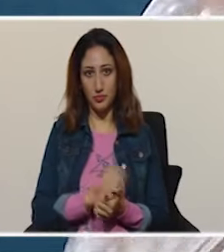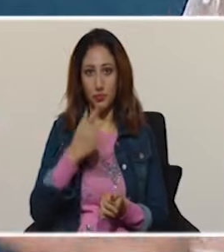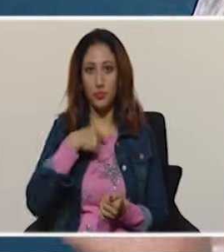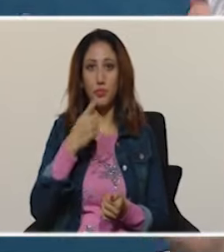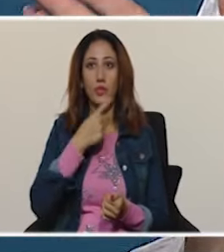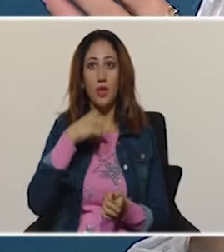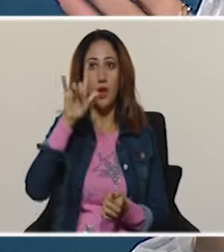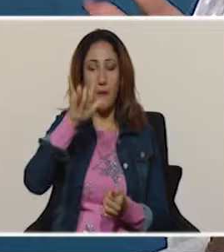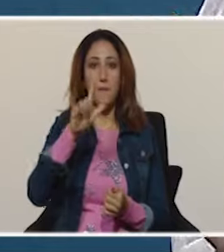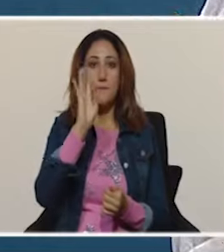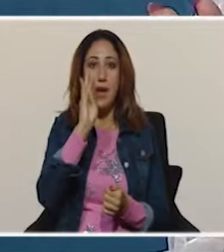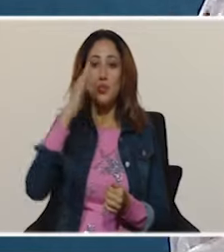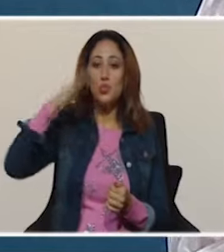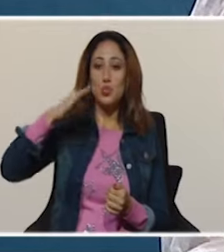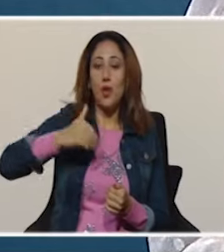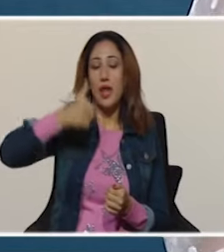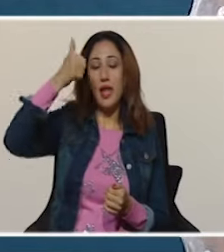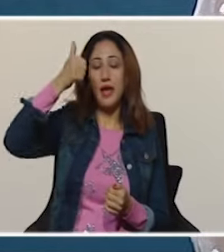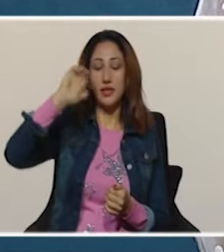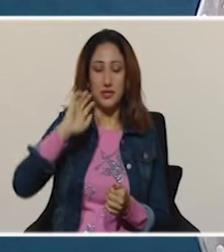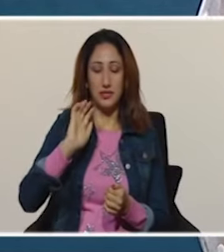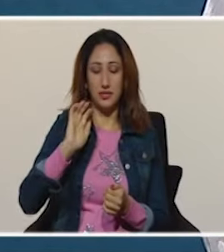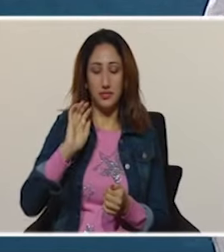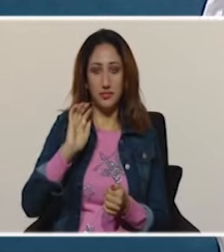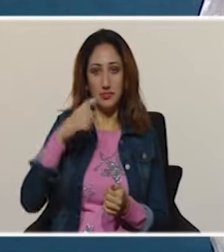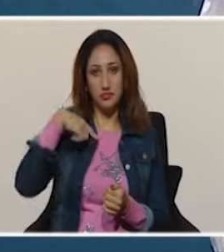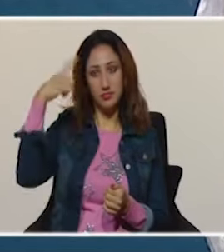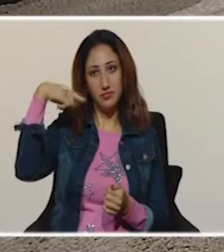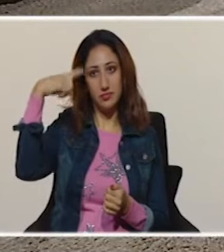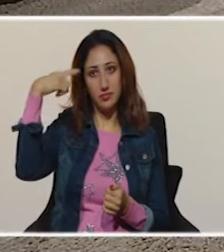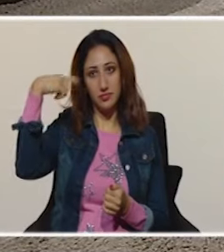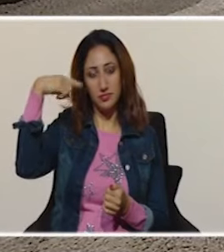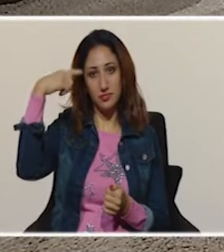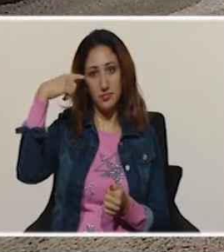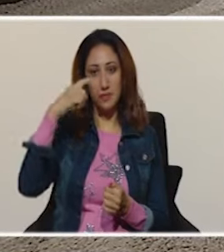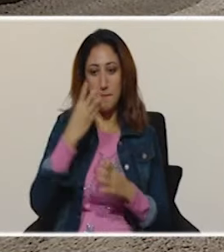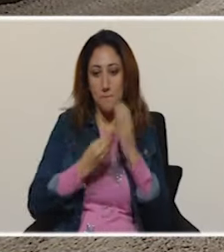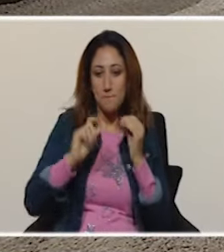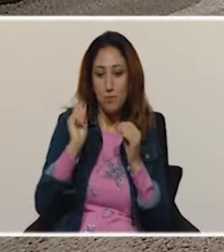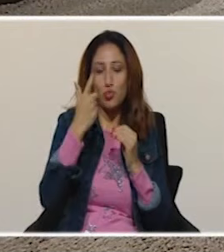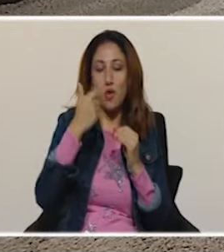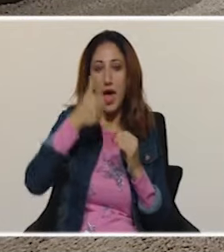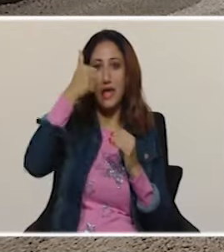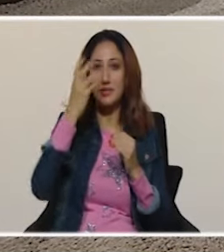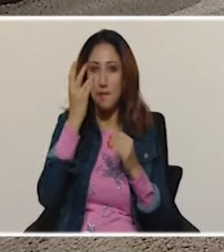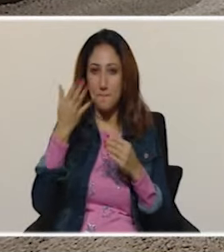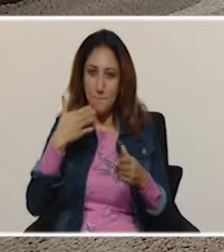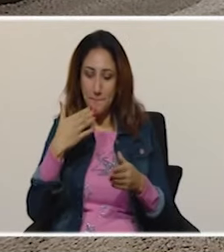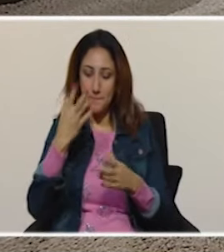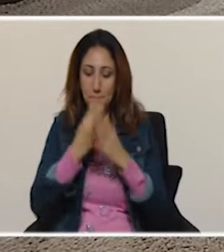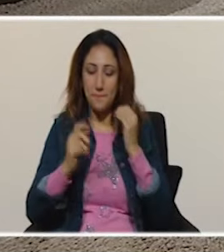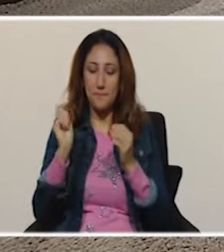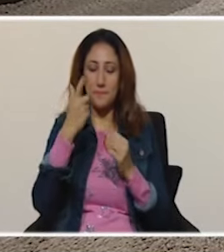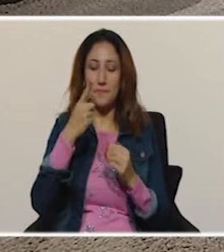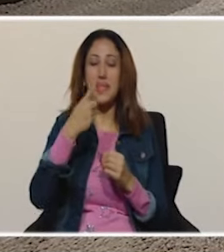كتير جاي عبالي اتجوز انا وصغيره. وقتها ما كان جاي عبالي، هلا صار جاي عبالي. كنت هخلف بعد 9 شهور. أنا سمعتك مرة قلتي أنا نفسي